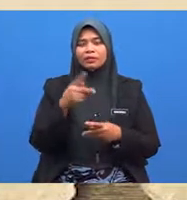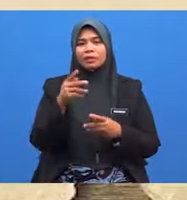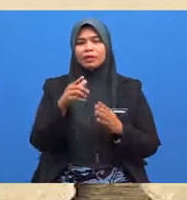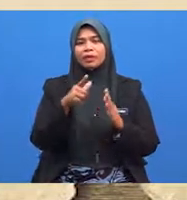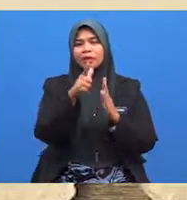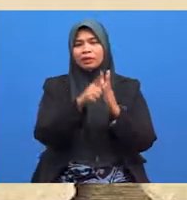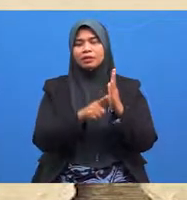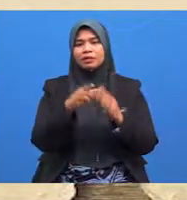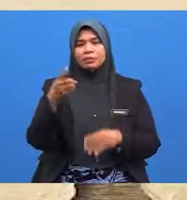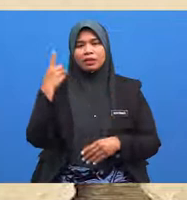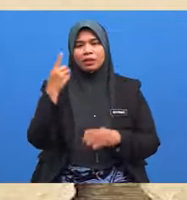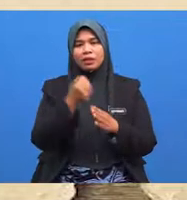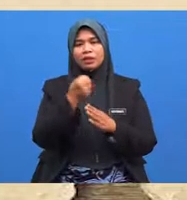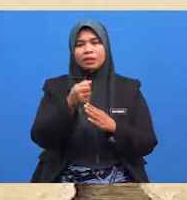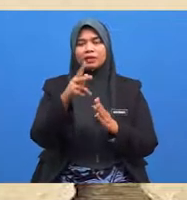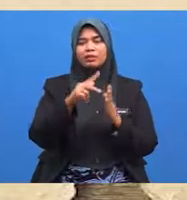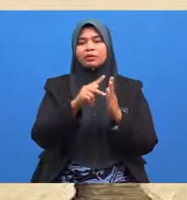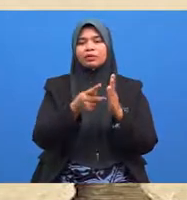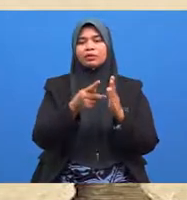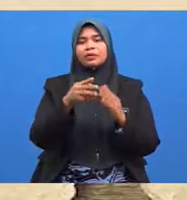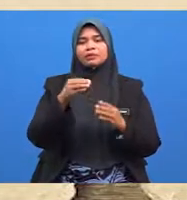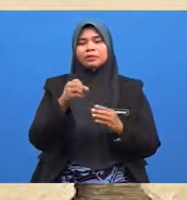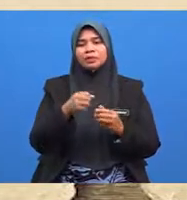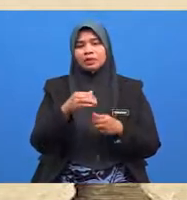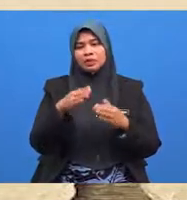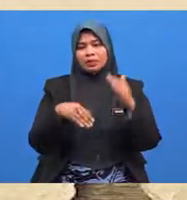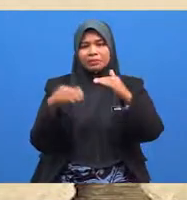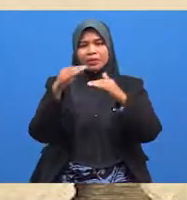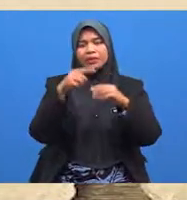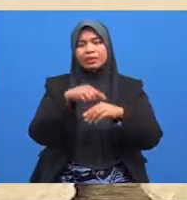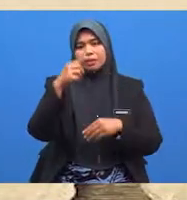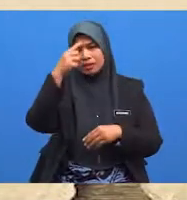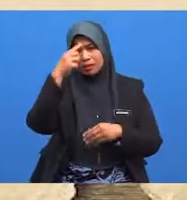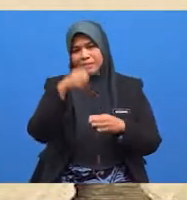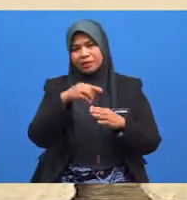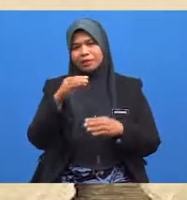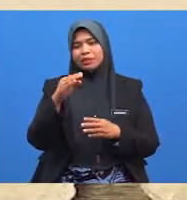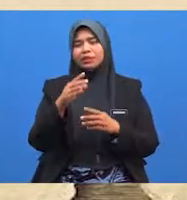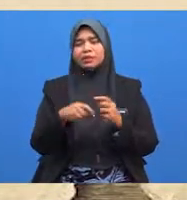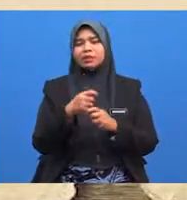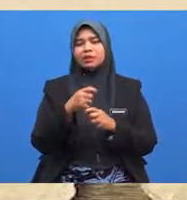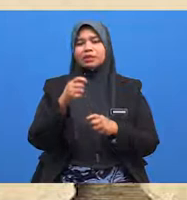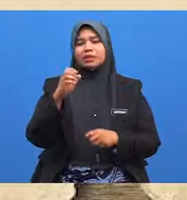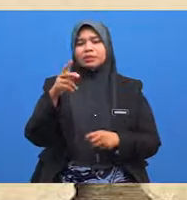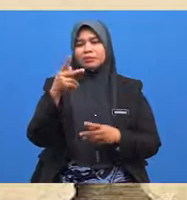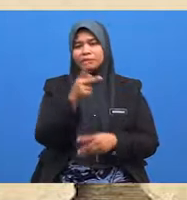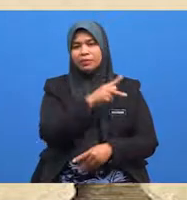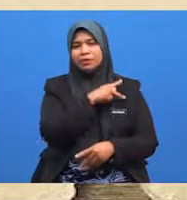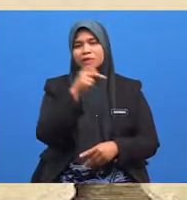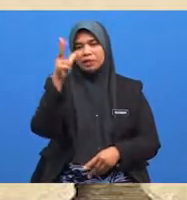mengemukakan latar belakang atau konsep seni bina di India pada era pemerintahan kerajaan Mughal,